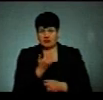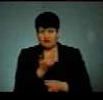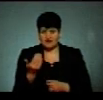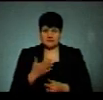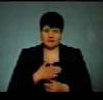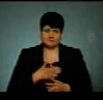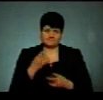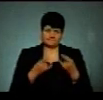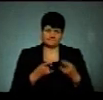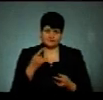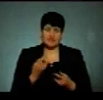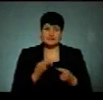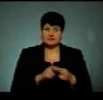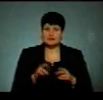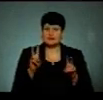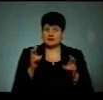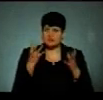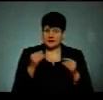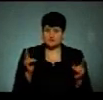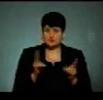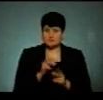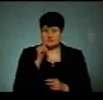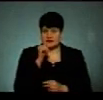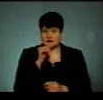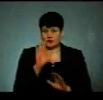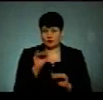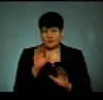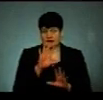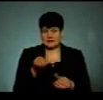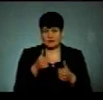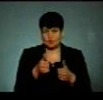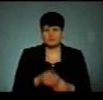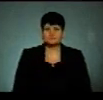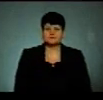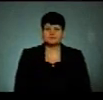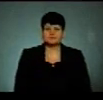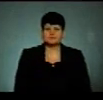у наших ефірах. Це була програма «Тема дня». Зустрінемося завтра у цій же порі. До побачення. На все добре.